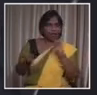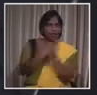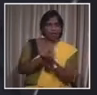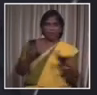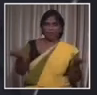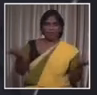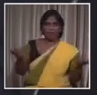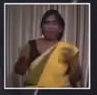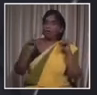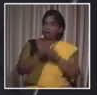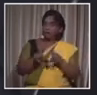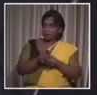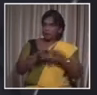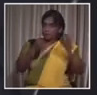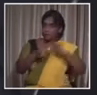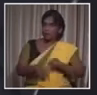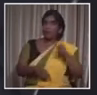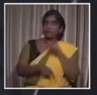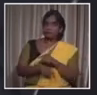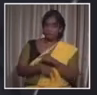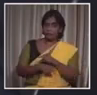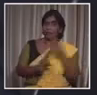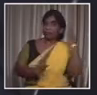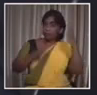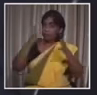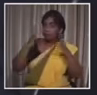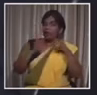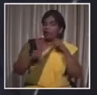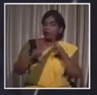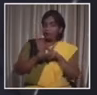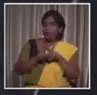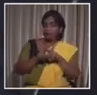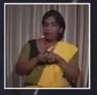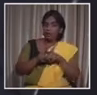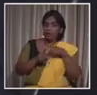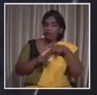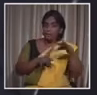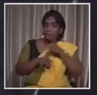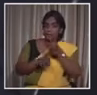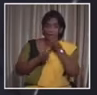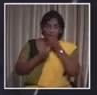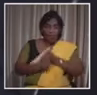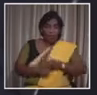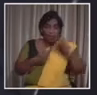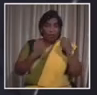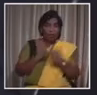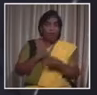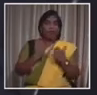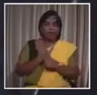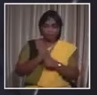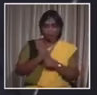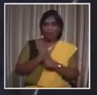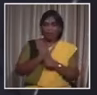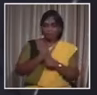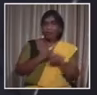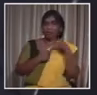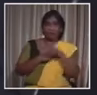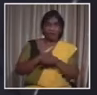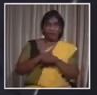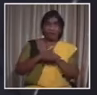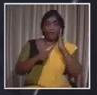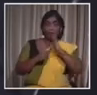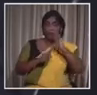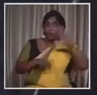හංගන්නේ? ඊට අමතරව මේක ලෝකල් එක්ස්ප්ලෝසිව් පාවිච්චි කරලා පුපුරන ද්‍රව්‍ය පාවිච්චි කරලා කරපු කාරණාවක්. මේකට